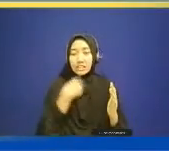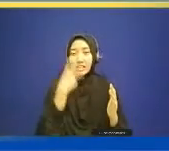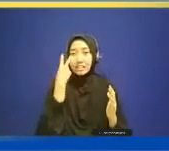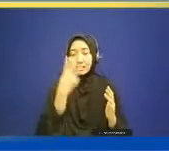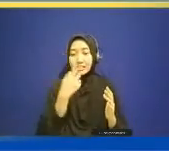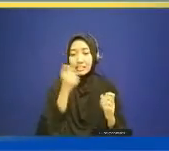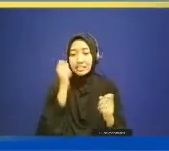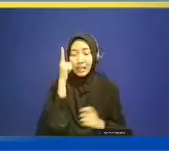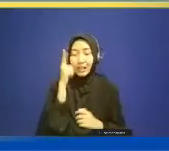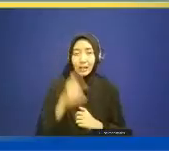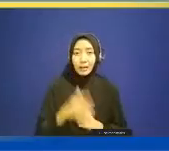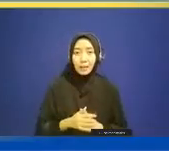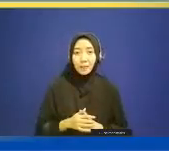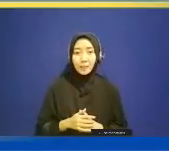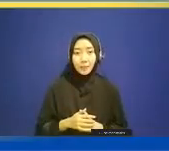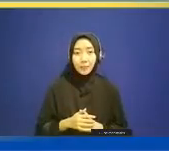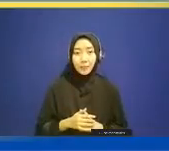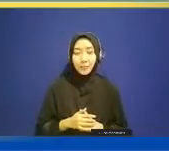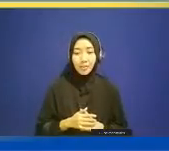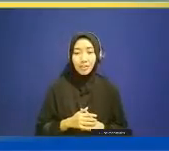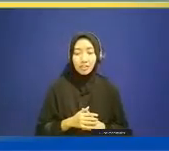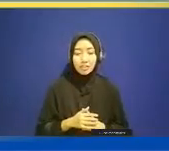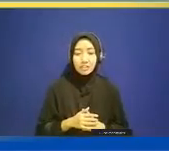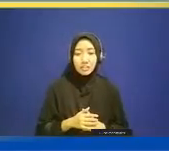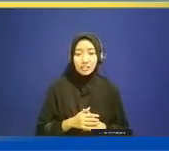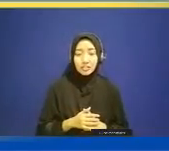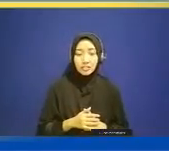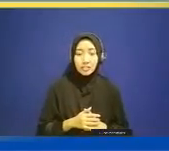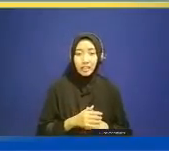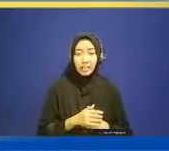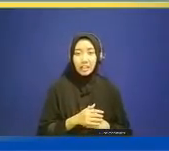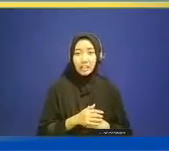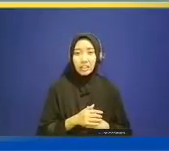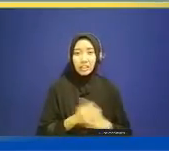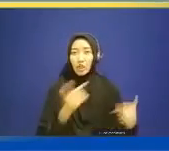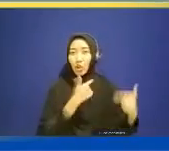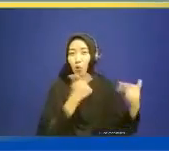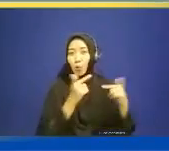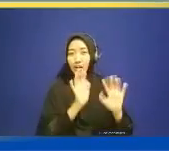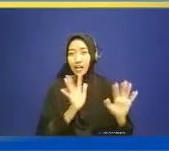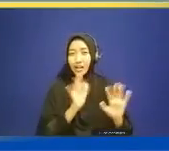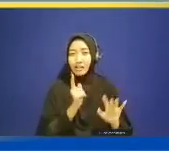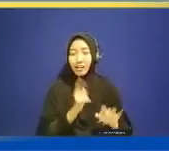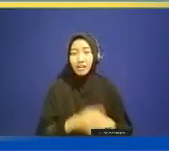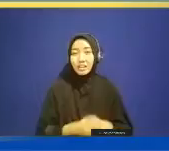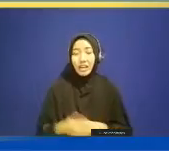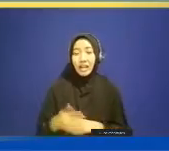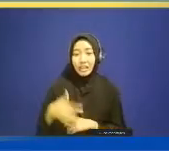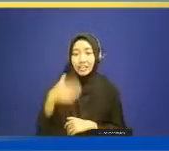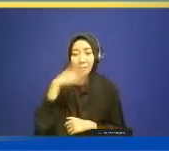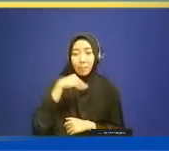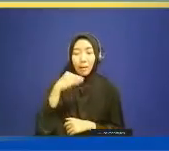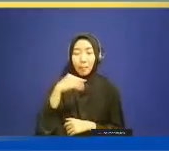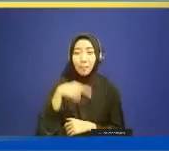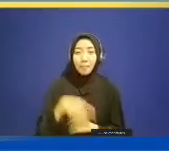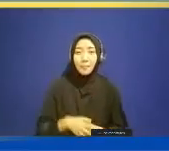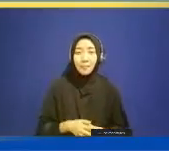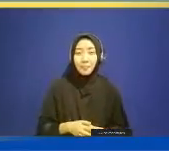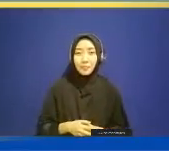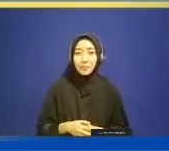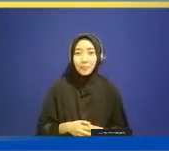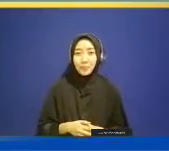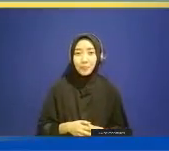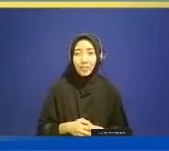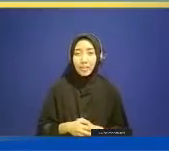menyadari masih ada explosion ataupun explosion error ya Dan Kita paham betul itulah yang terjadi sama